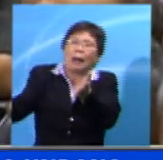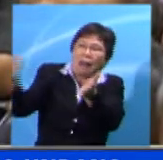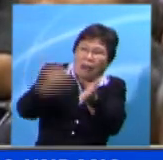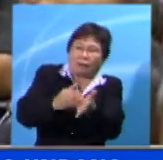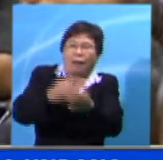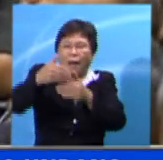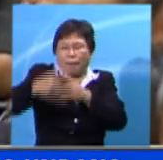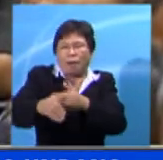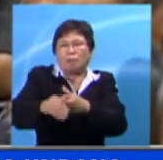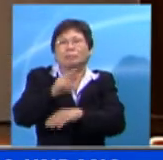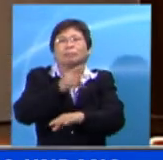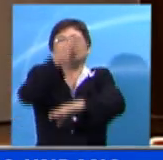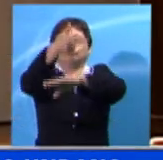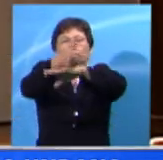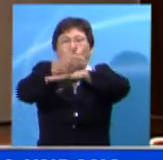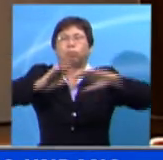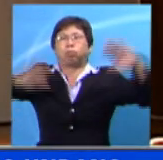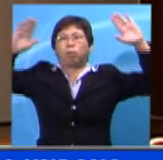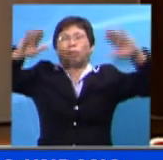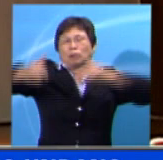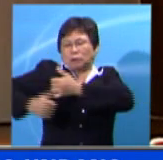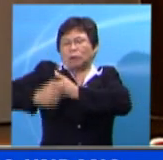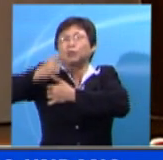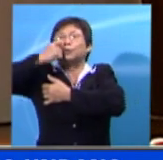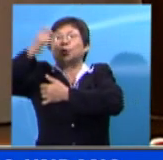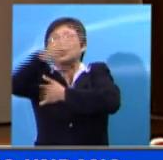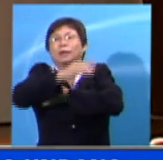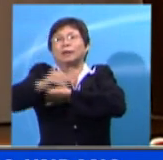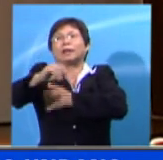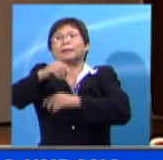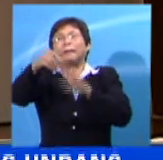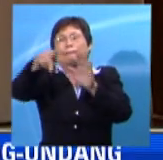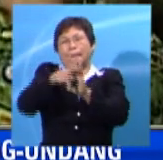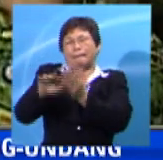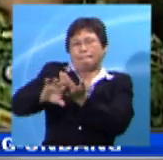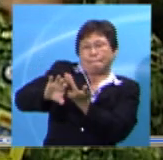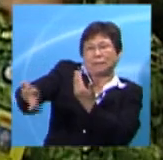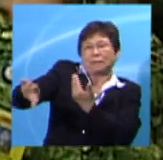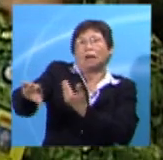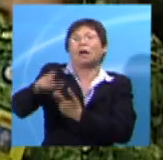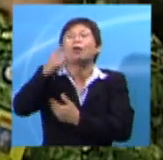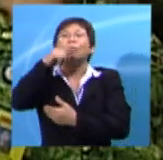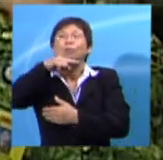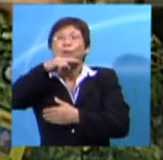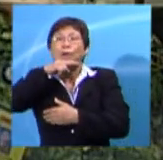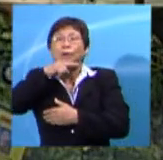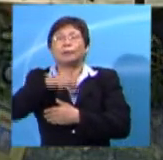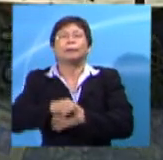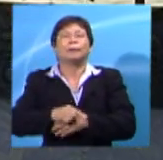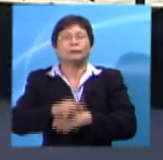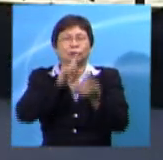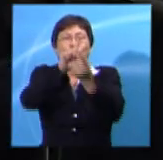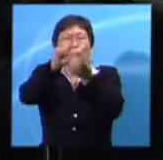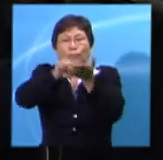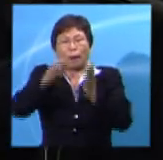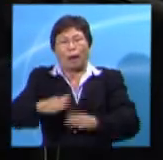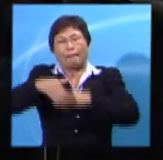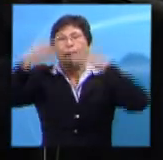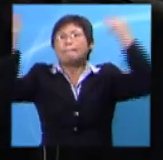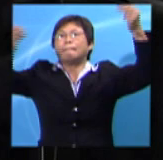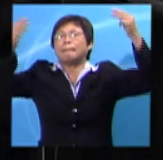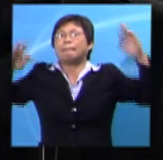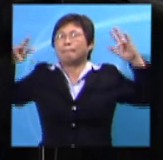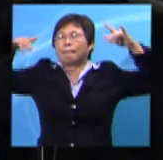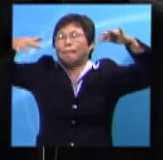selepas kejatan senjata antara tentera ukrain dan pihak pemisah Datuk Seri dr Ahmad Zahid ditemui media selepas Majlis